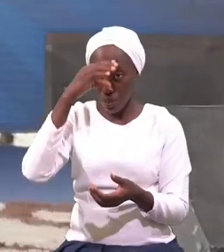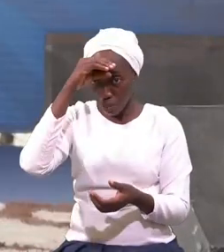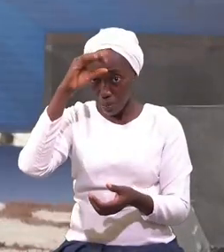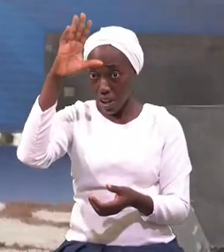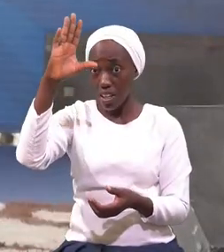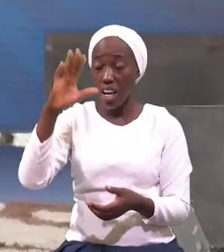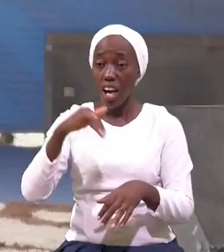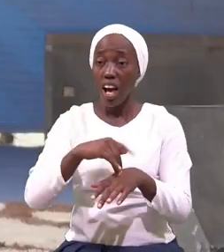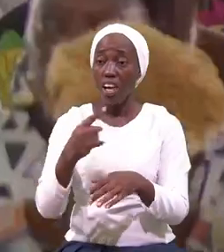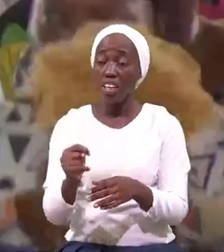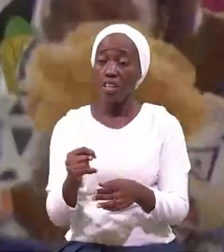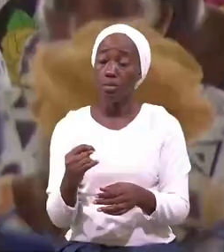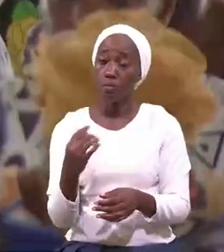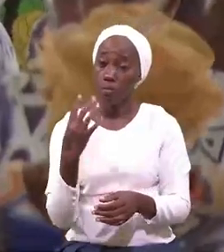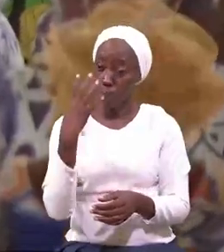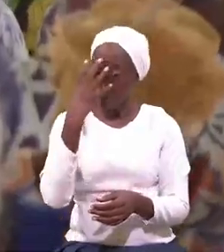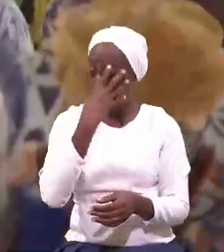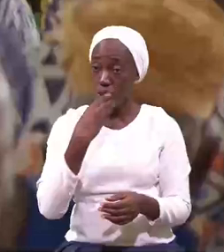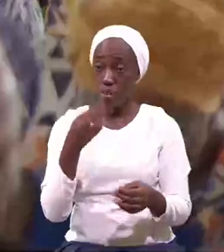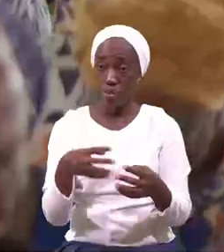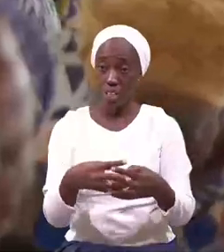Quand tu vois cet homme à la belle porte.